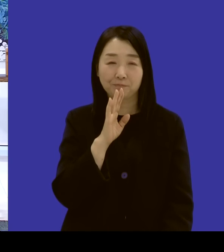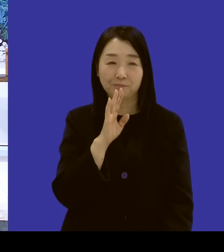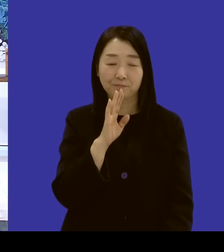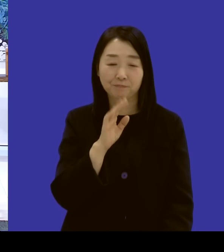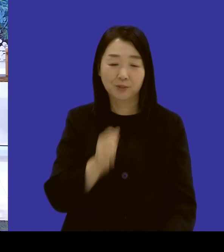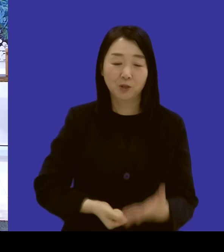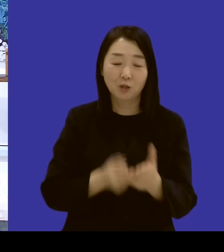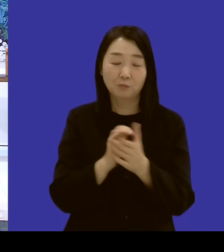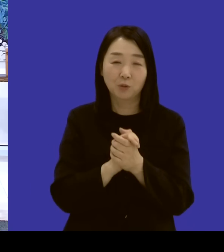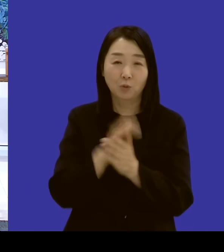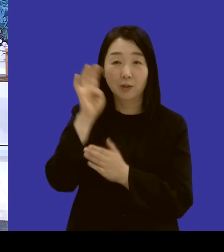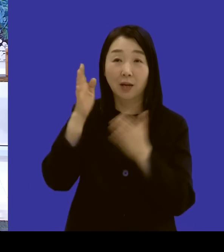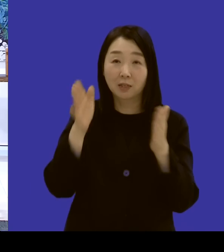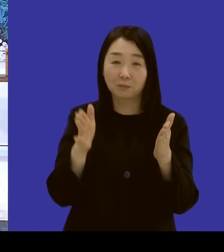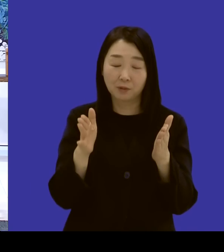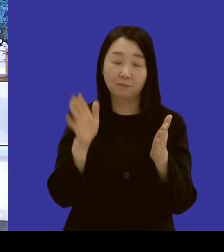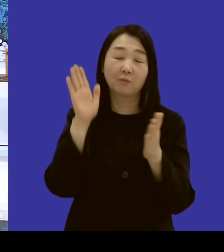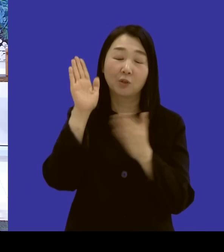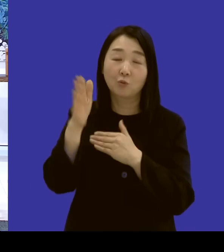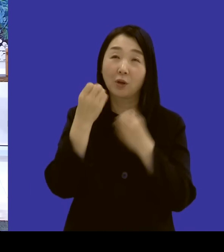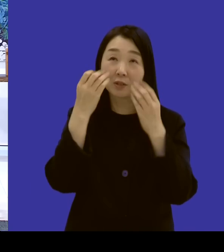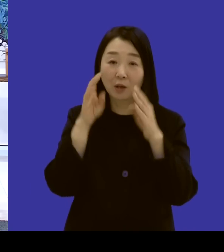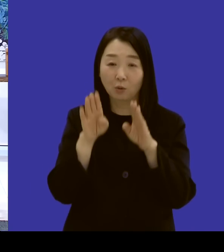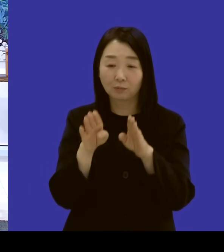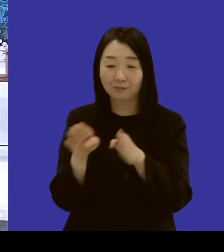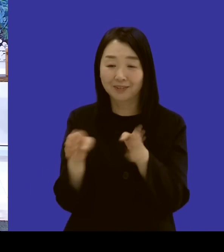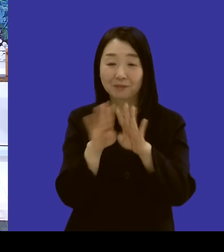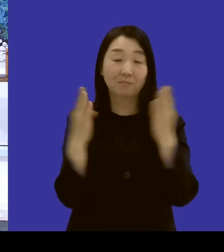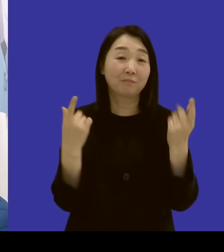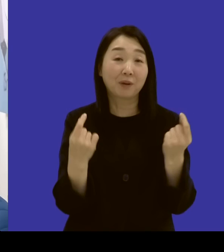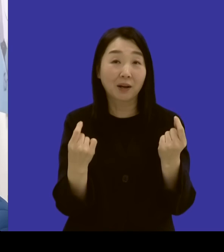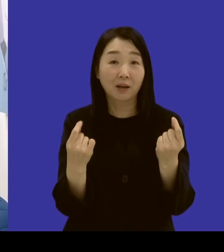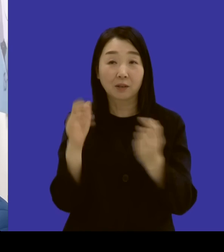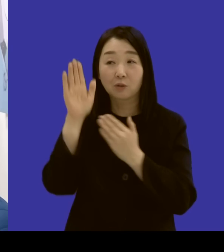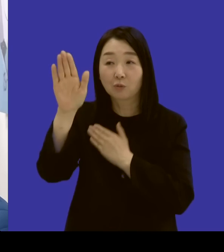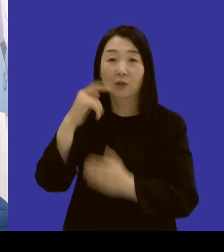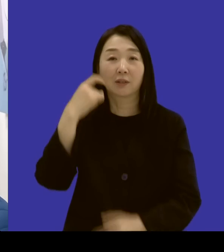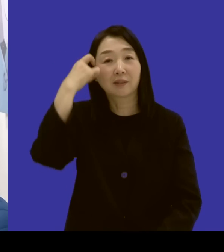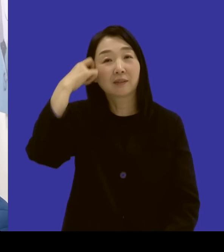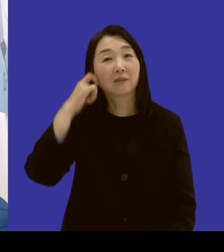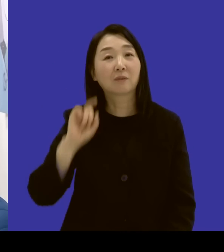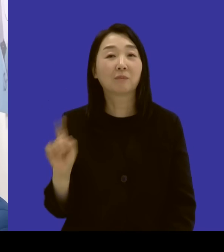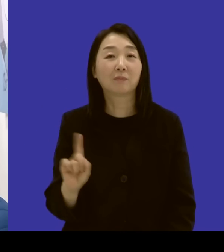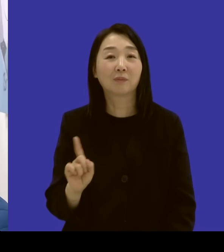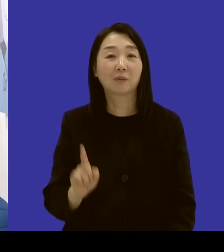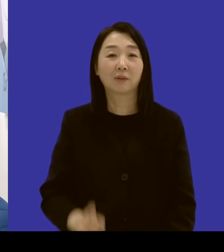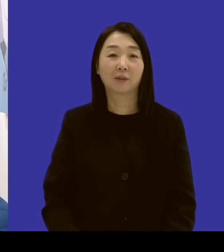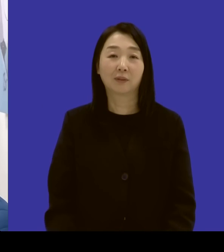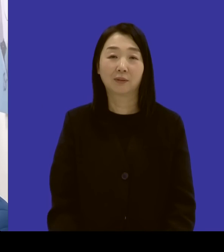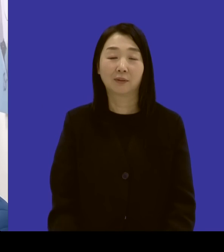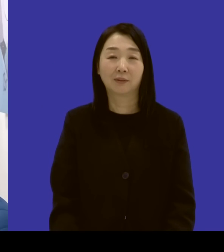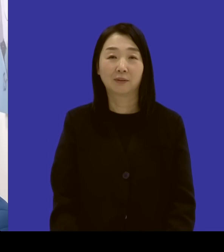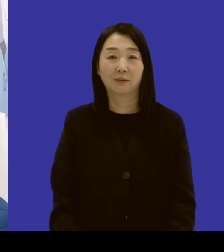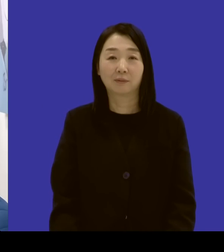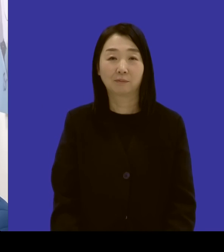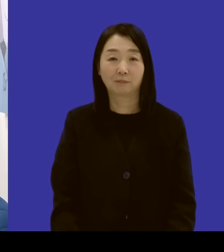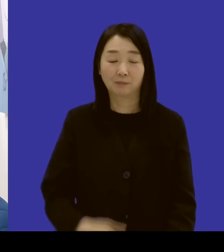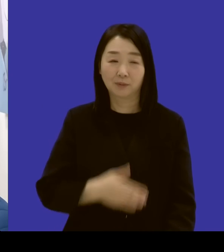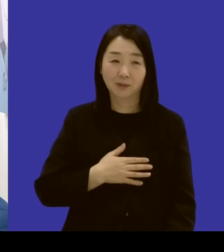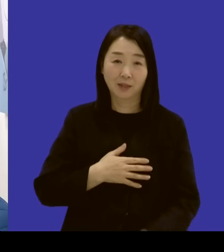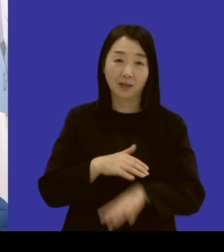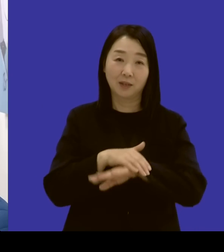하나님이 새로운 길을 또 열어주신 거예요. 네, 근데 그 이후에 제가 이제 그 느끼는 거는 너의